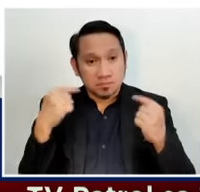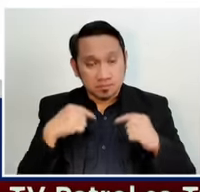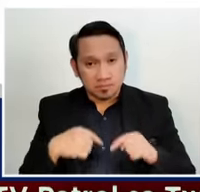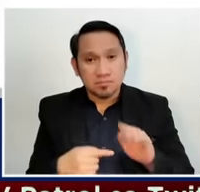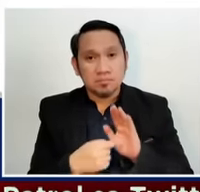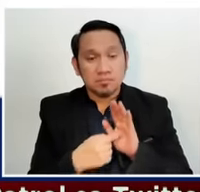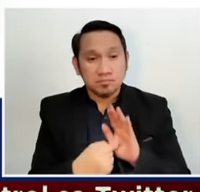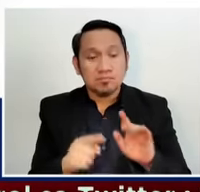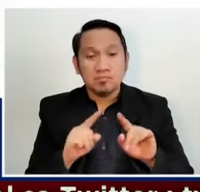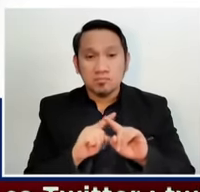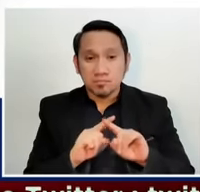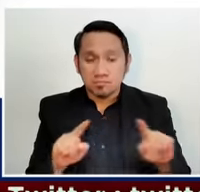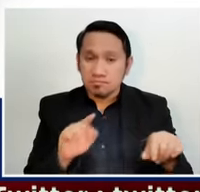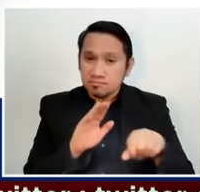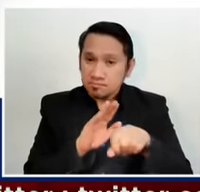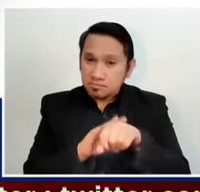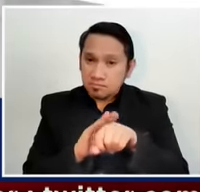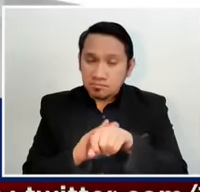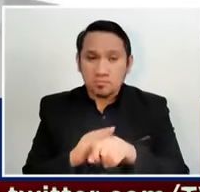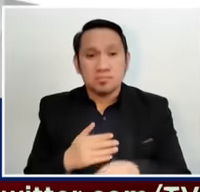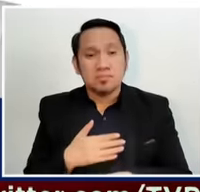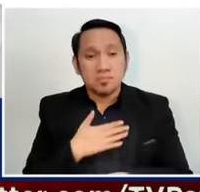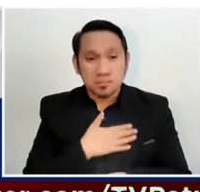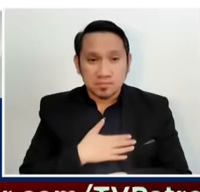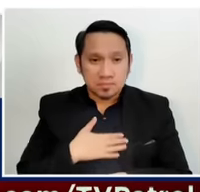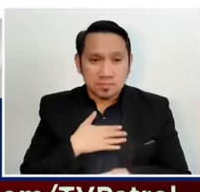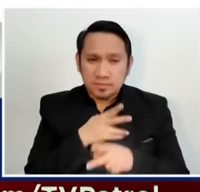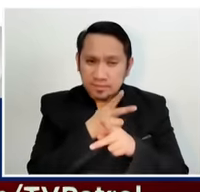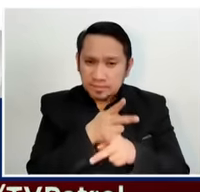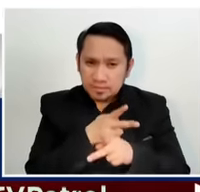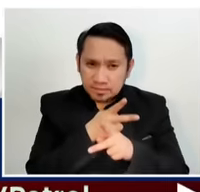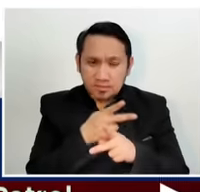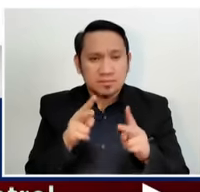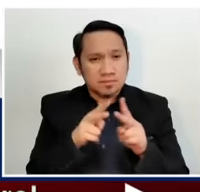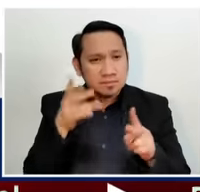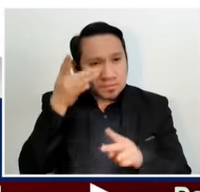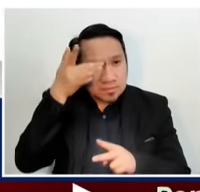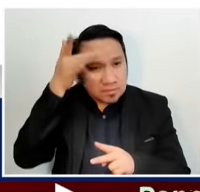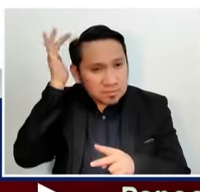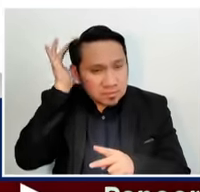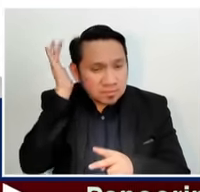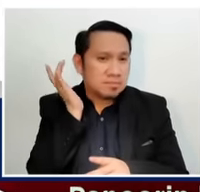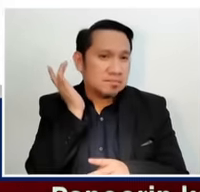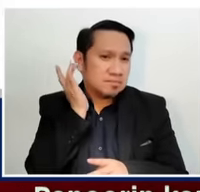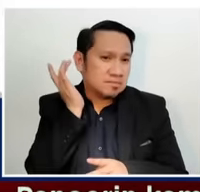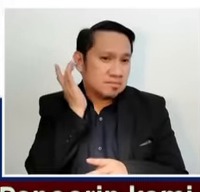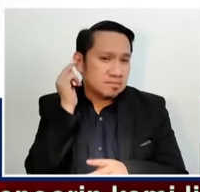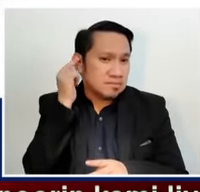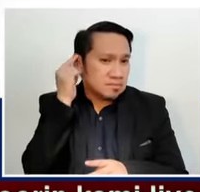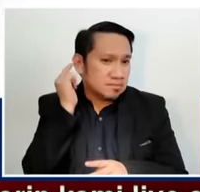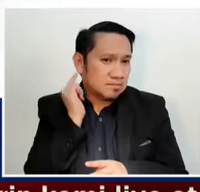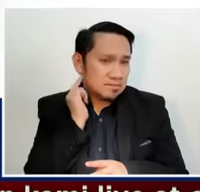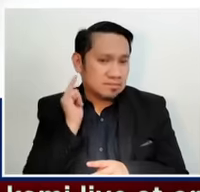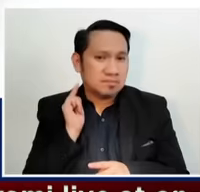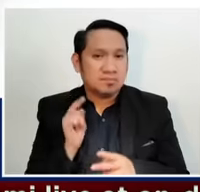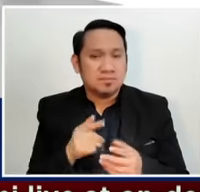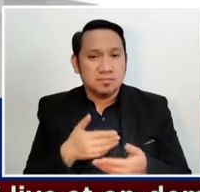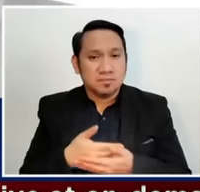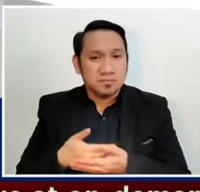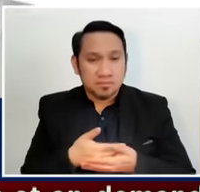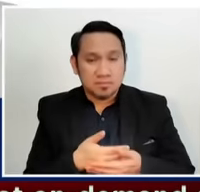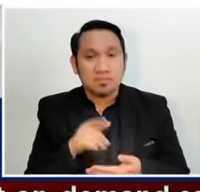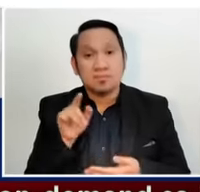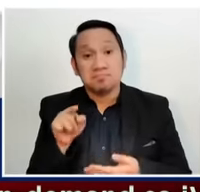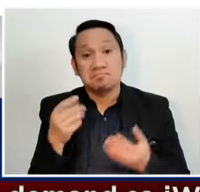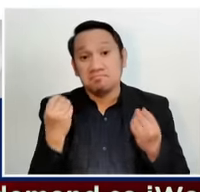pero nagpaalala ng lubos na pag-iingat lalo na't sensitibo pa ang pandinig ng mga sanggol. Marami naman ang nagpahayag sa